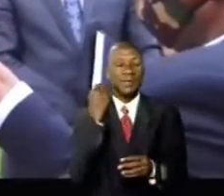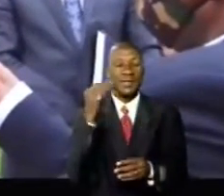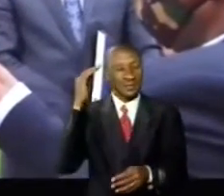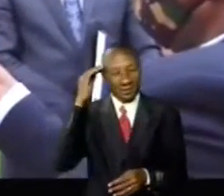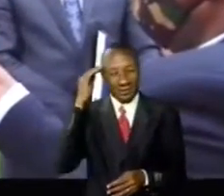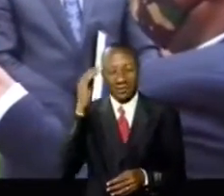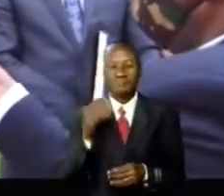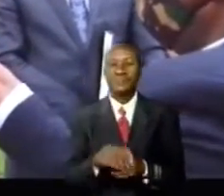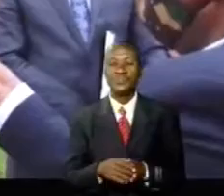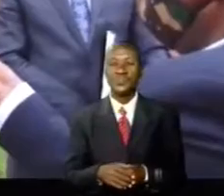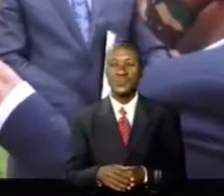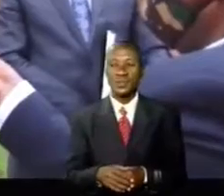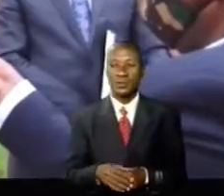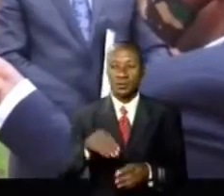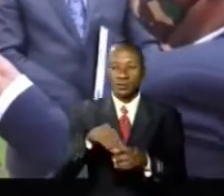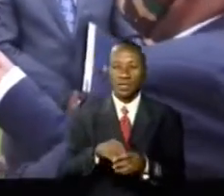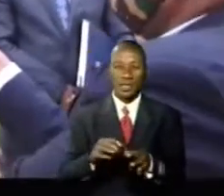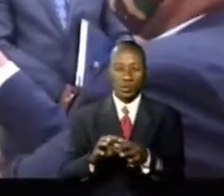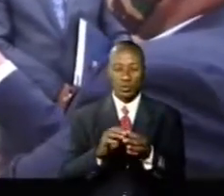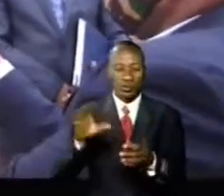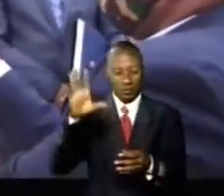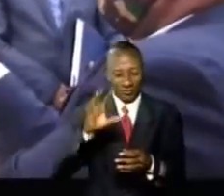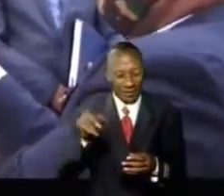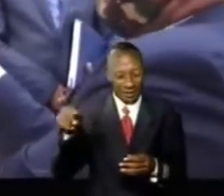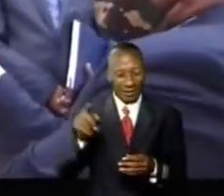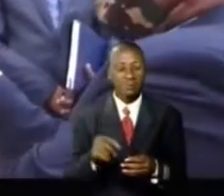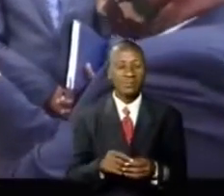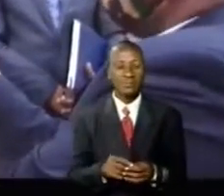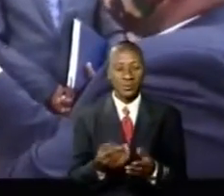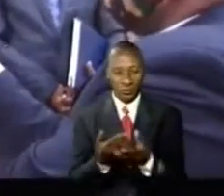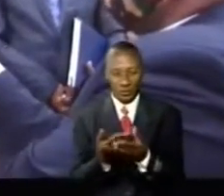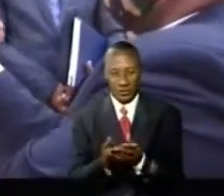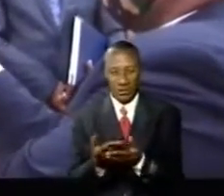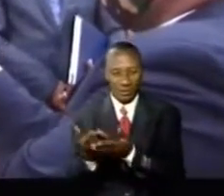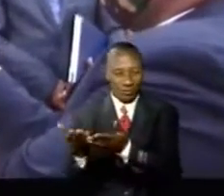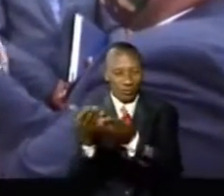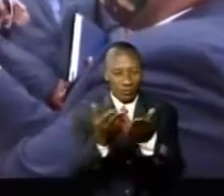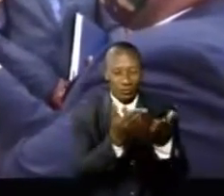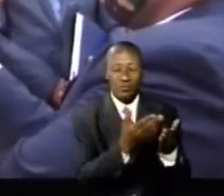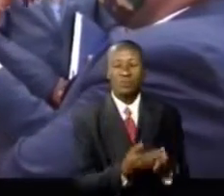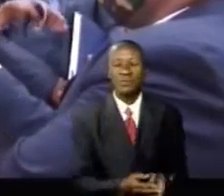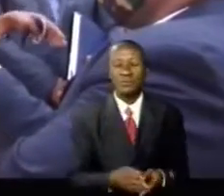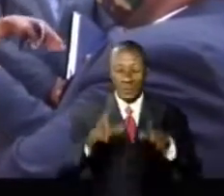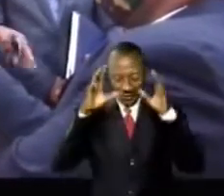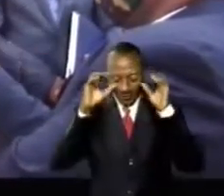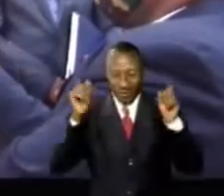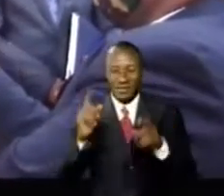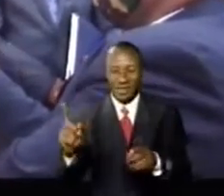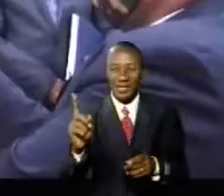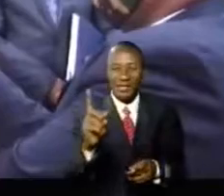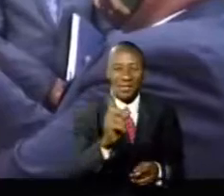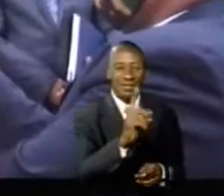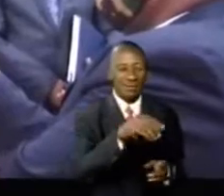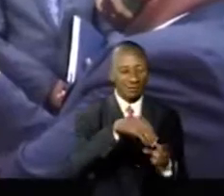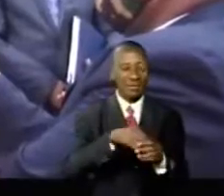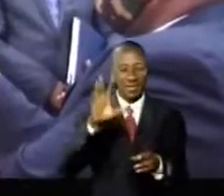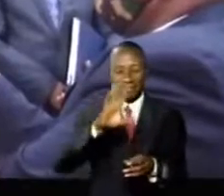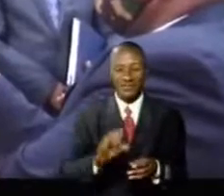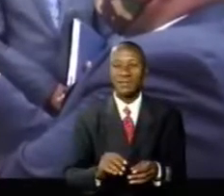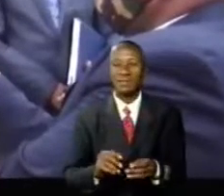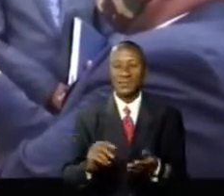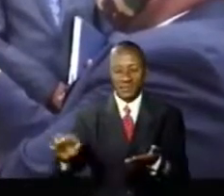a été signée au niveau de l'Union africaine. Et certains chefs d'État africains ont déjà signé, comme le président sud-africain Ramaphosa, qui